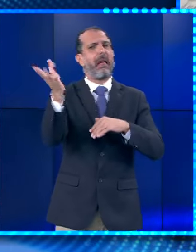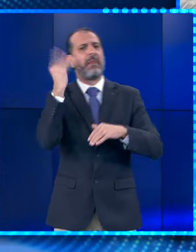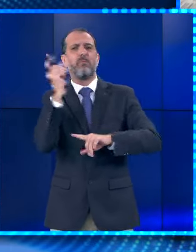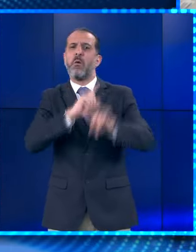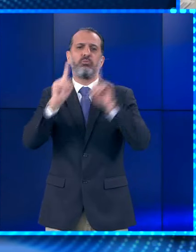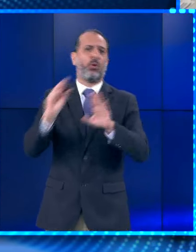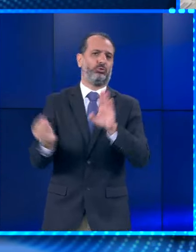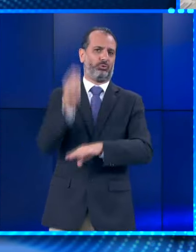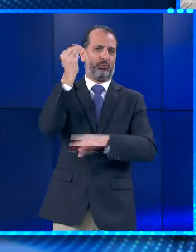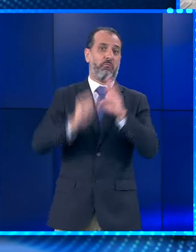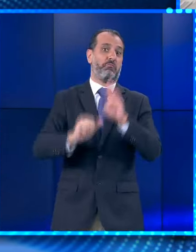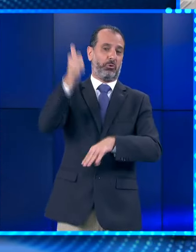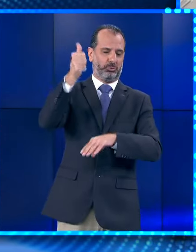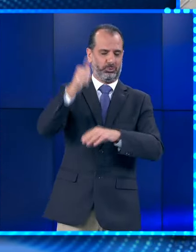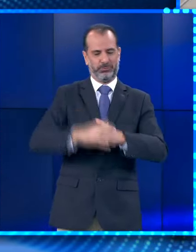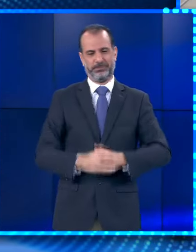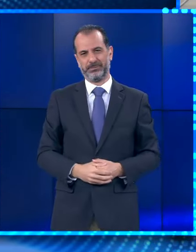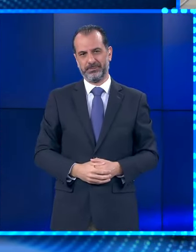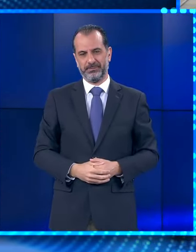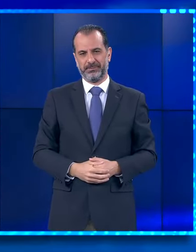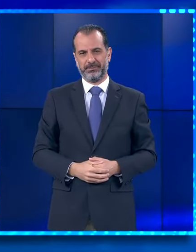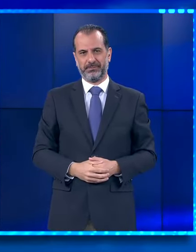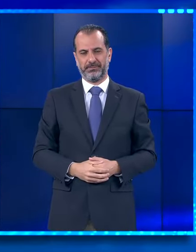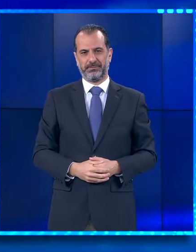πολύ, Αντώνη, για το ρεπορτάζ.